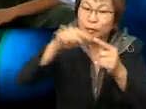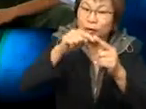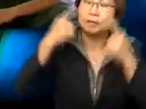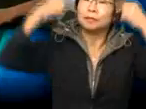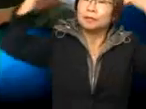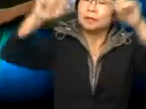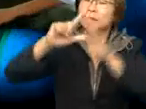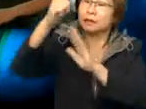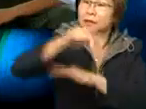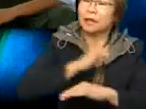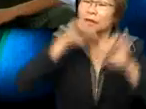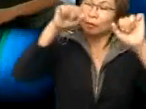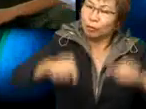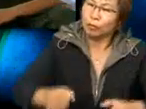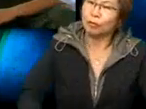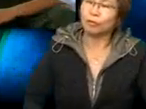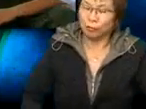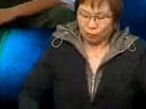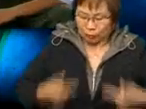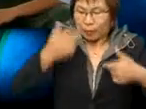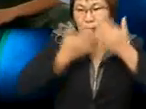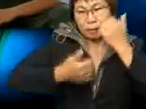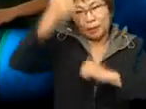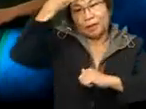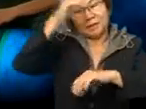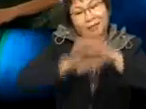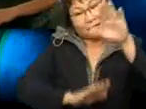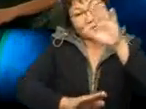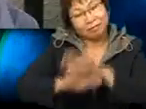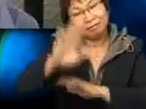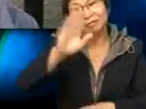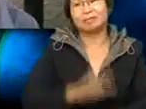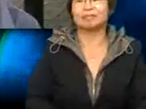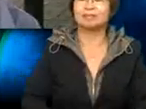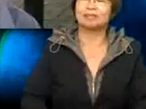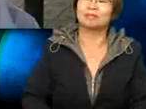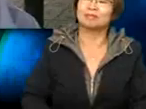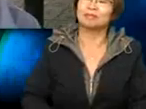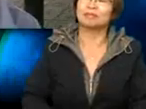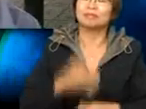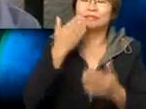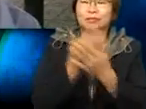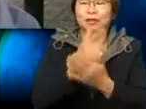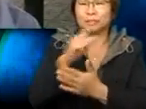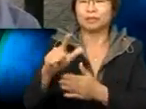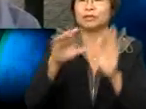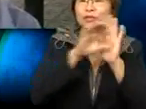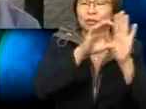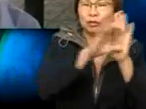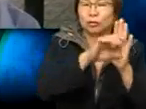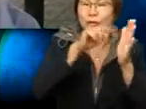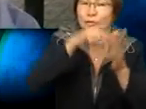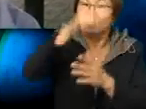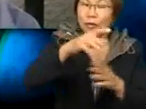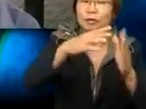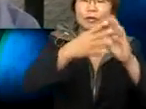Apabila berjaya nanti, aku mampu memberikannya kehidupan yang lebih selesa. Baguslah kalau begitu, Azmin. Contoh macam kau